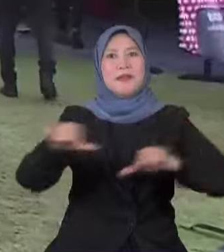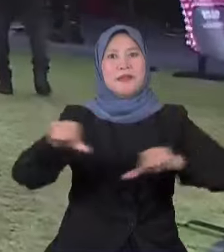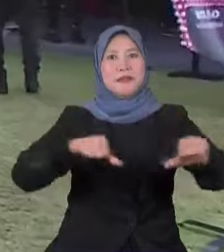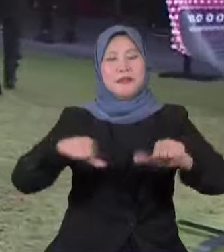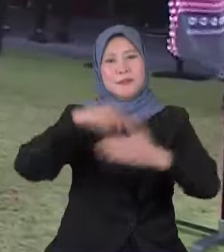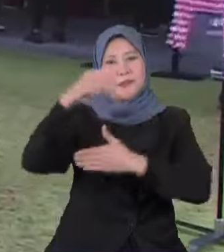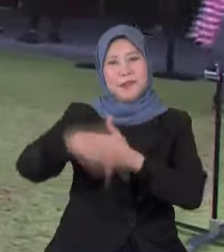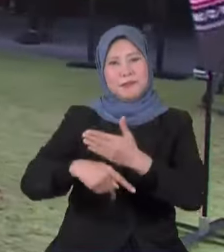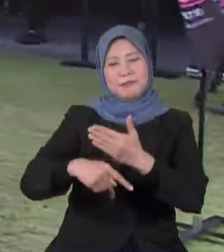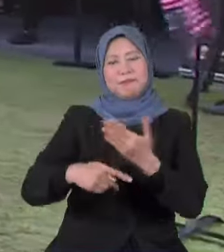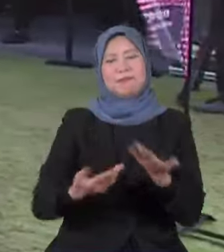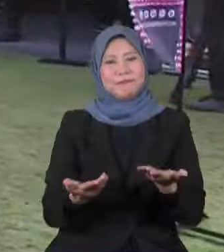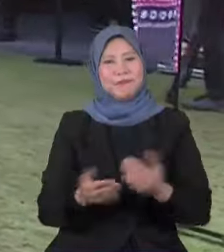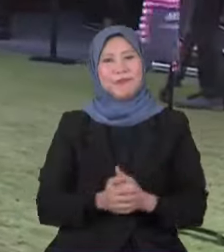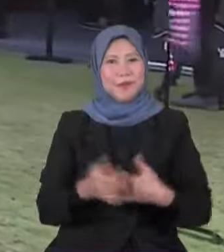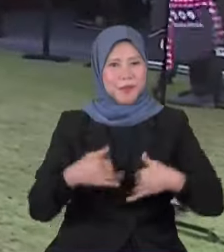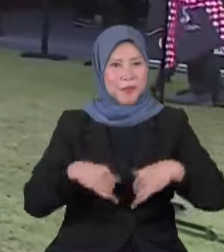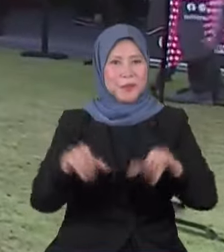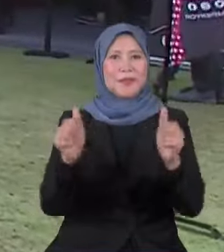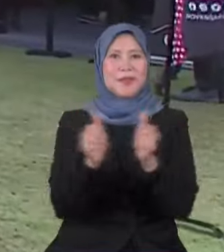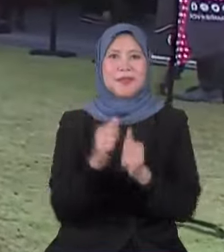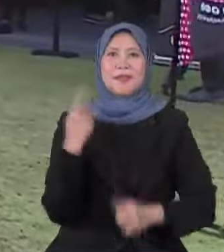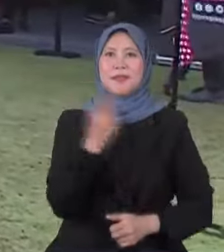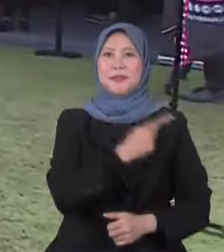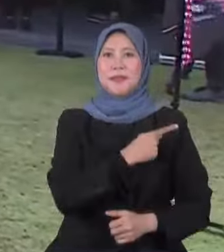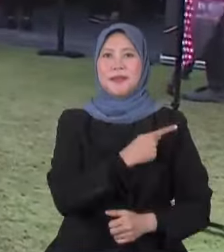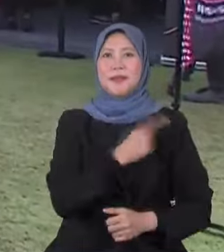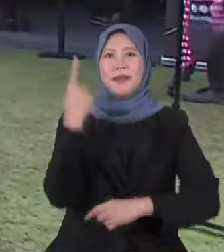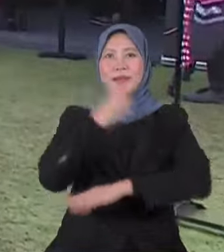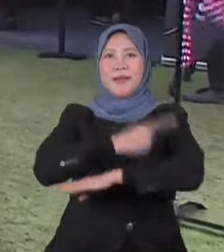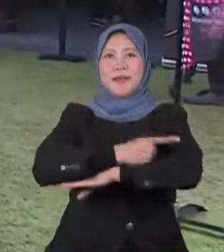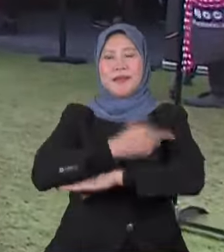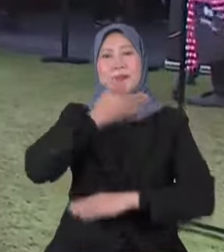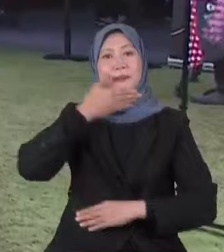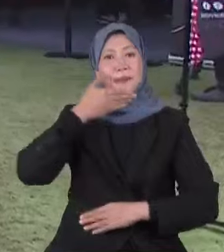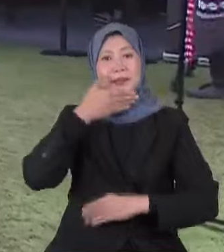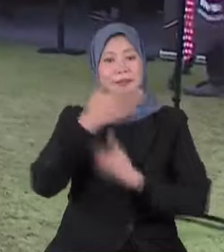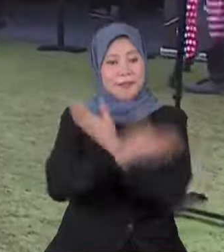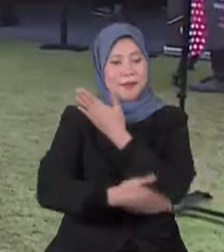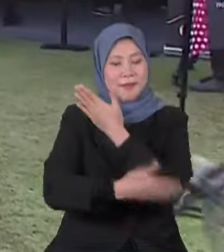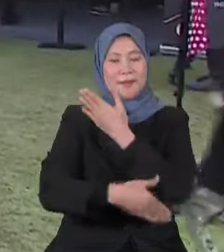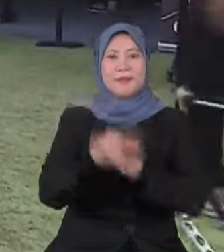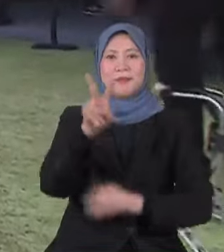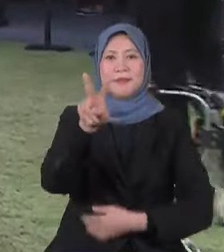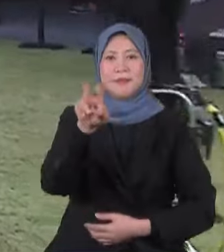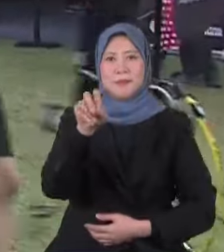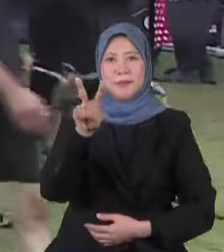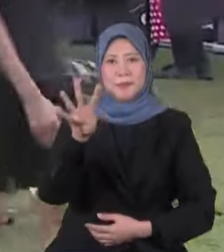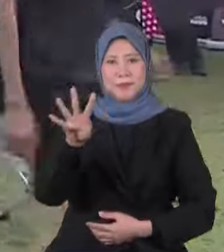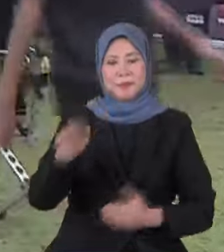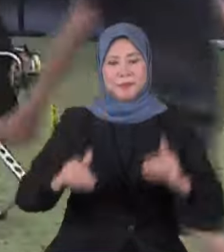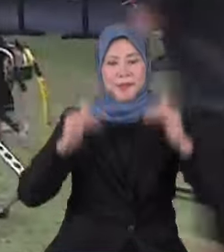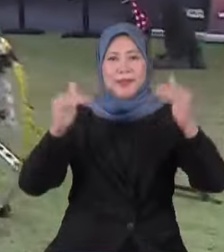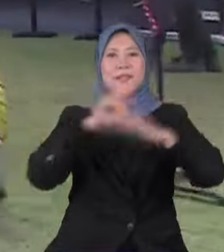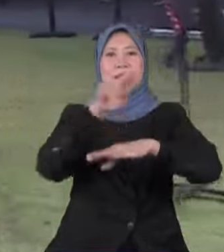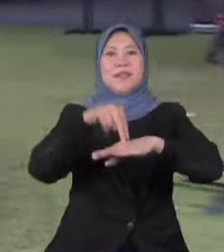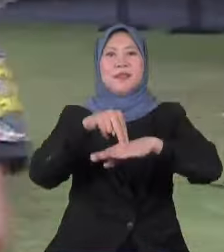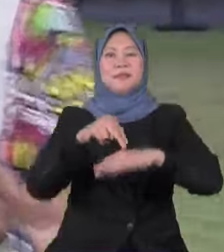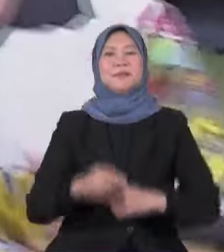program yang kami sajikan buat anda semua. Terus setia bersama kami dalam Hari Belia Negara 2024 Peringkat